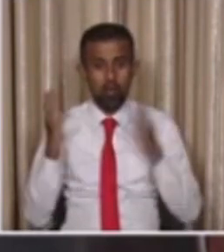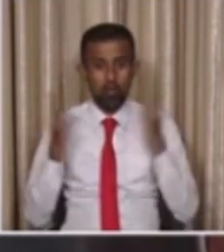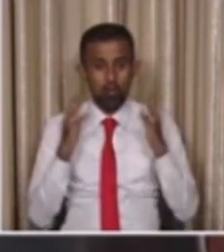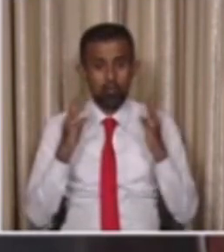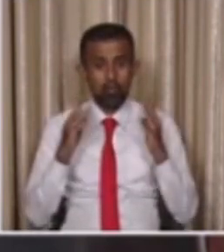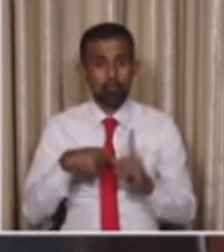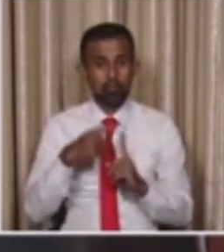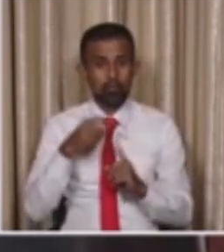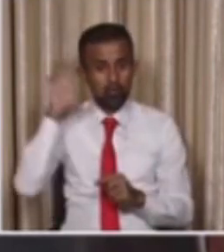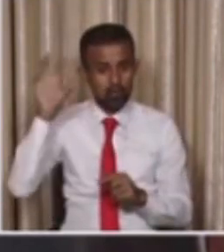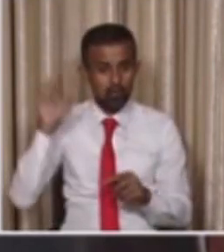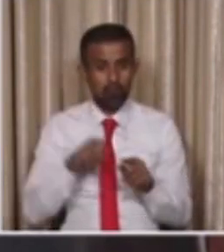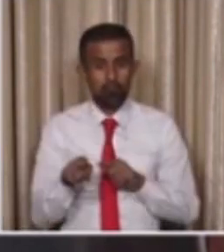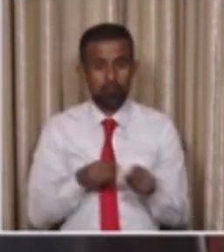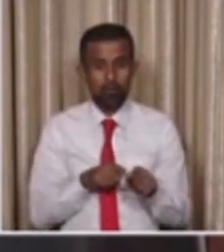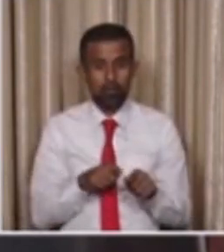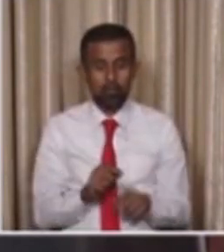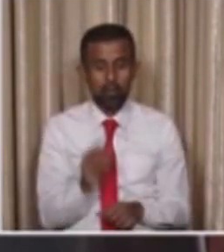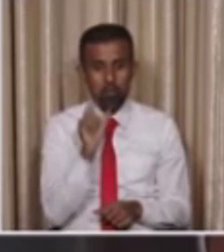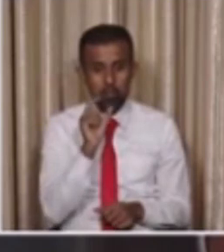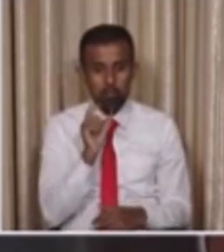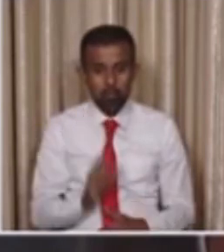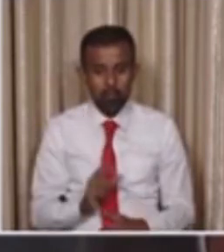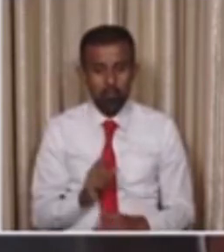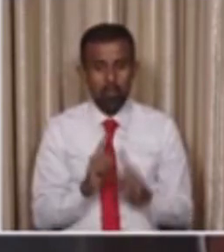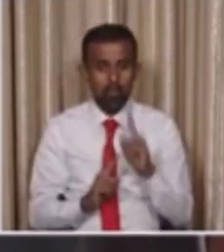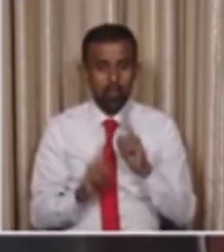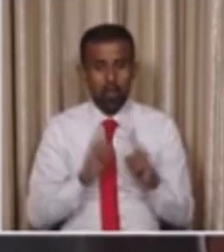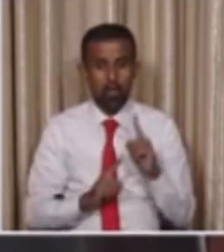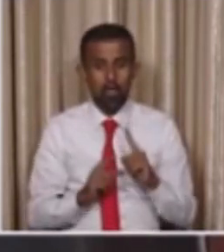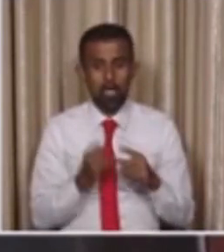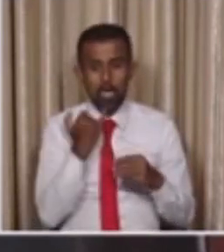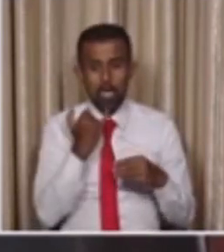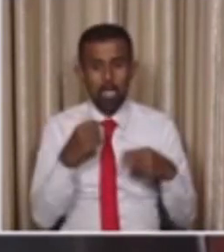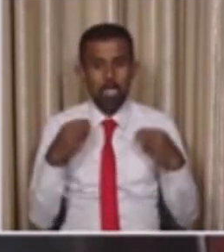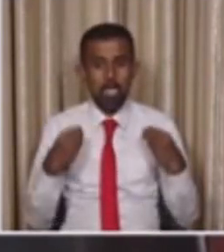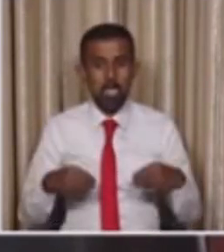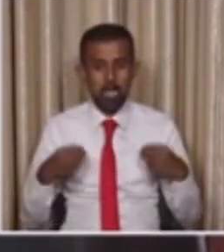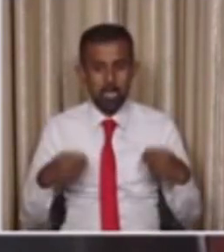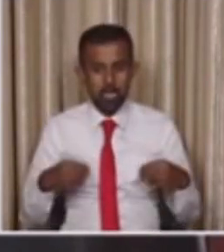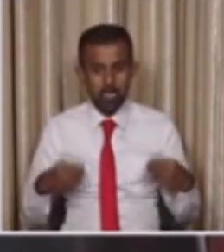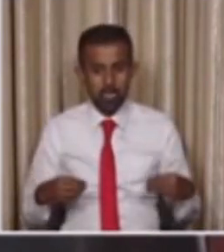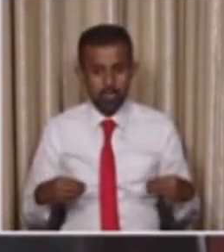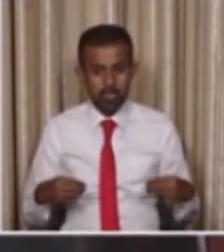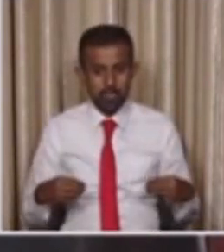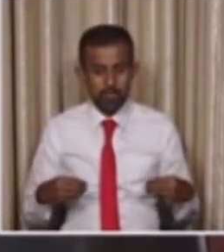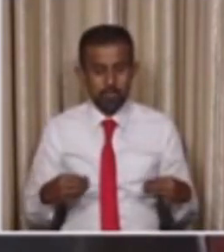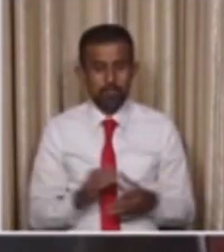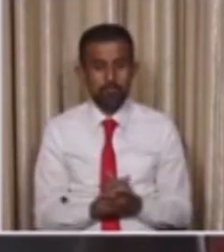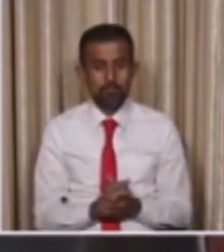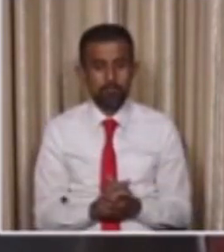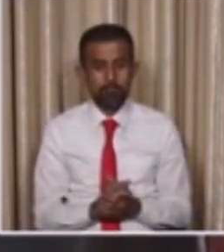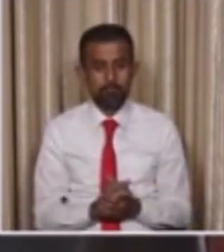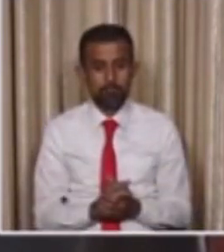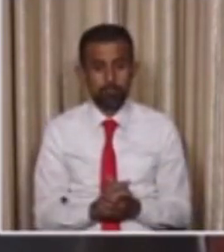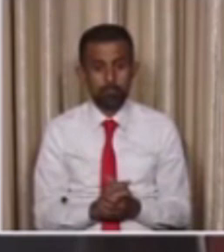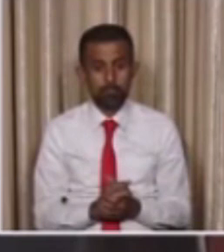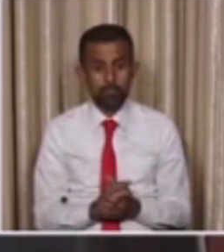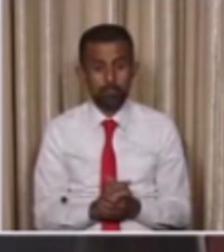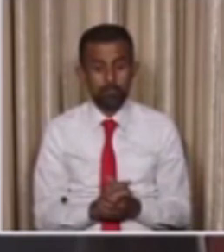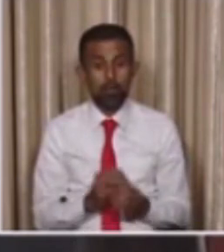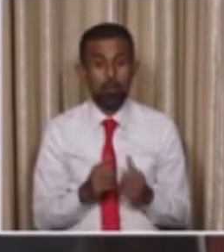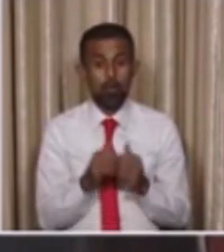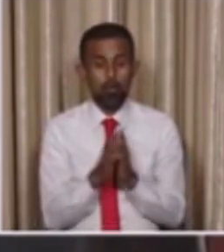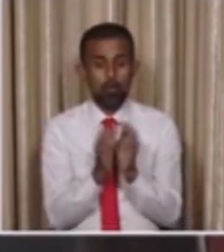වාගේ. ඒ නිසා මේවා දිහා බලා ඉඳලා කතා කරන්න හරීම පහසුයි ගරු නියෝජ්‍ය කතානායකතුමනි. හැබැයි මේ කියන